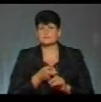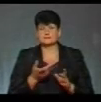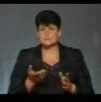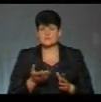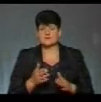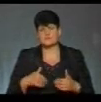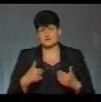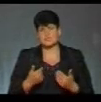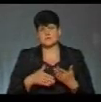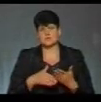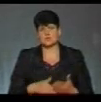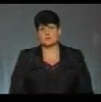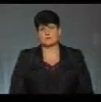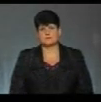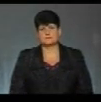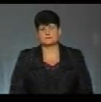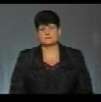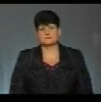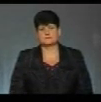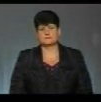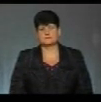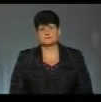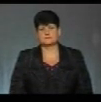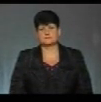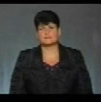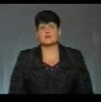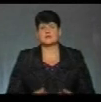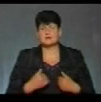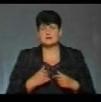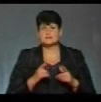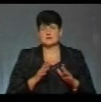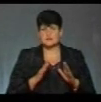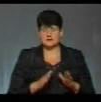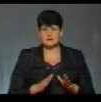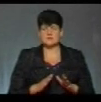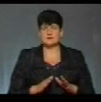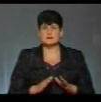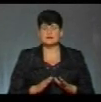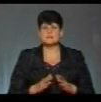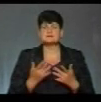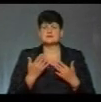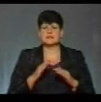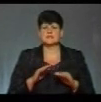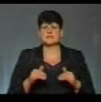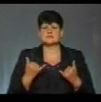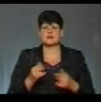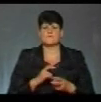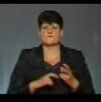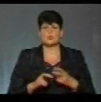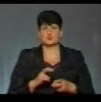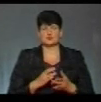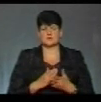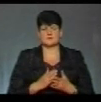батьками, зверніться за допомогою. Пане Петре, у нас ще дуже мало часу. Розкажіть, скільки зараз дітей в розшуку знаходиться саме